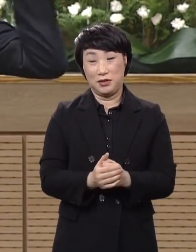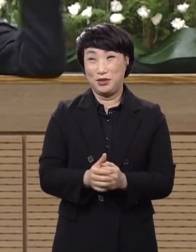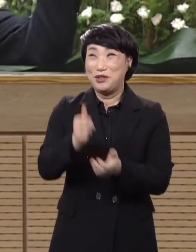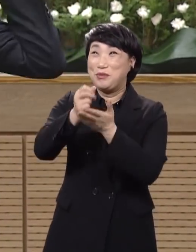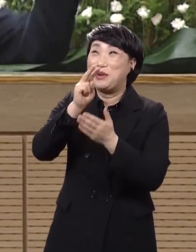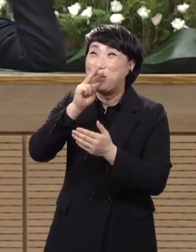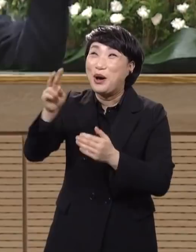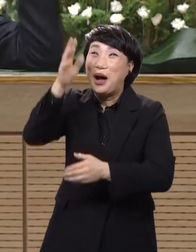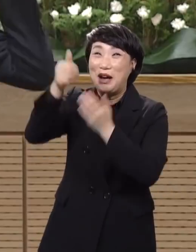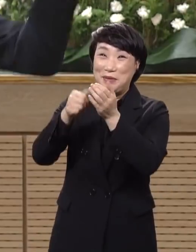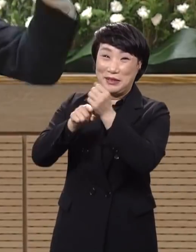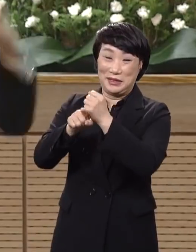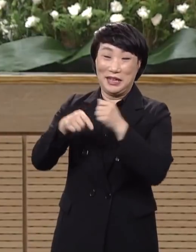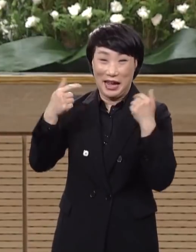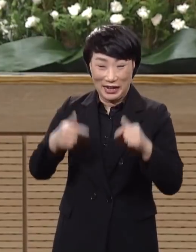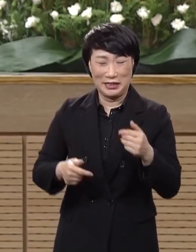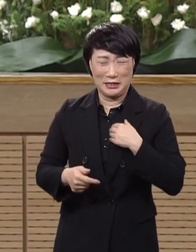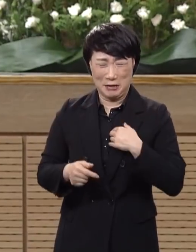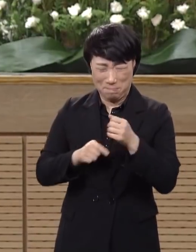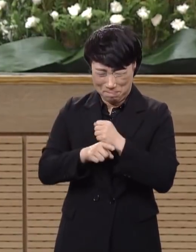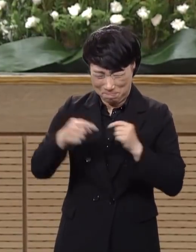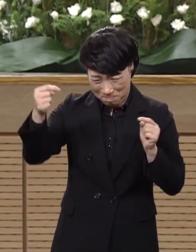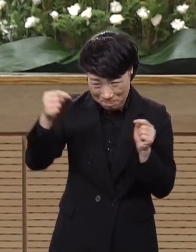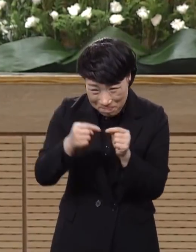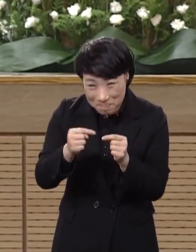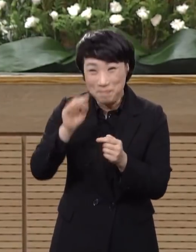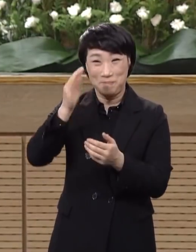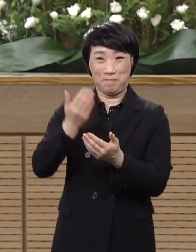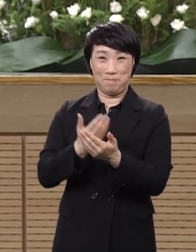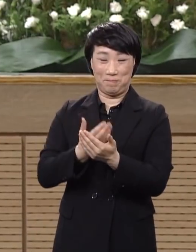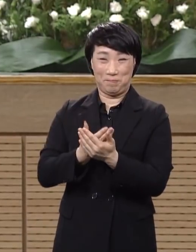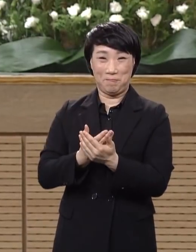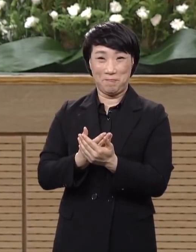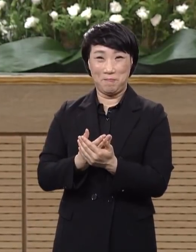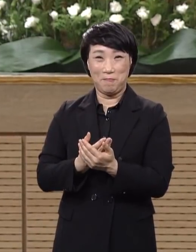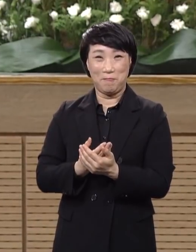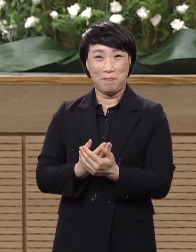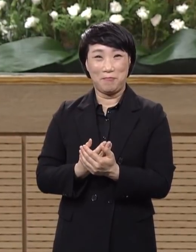주여 하나님의 뜻이 항상 내 뜻이 되게 하옵소서.